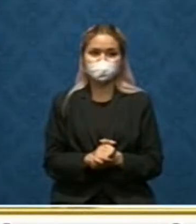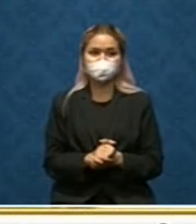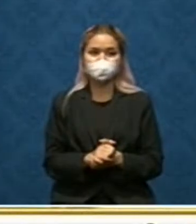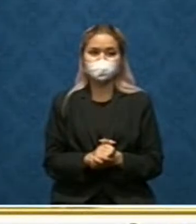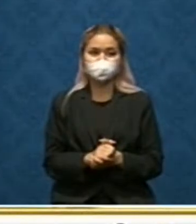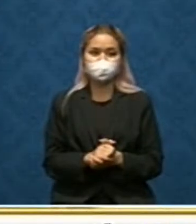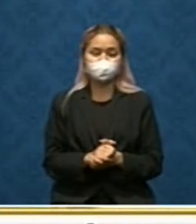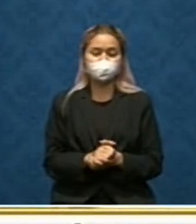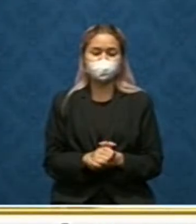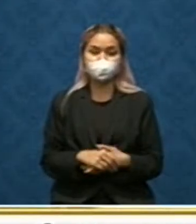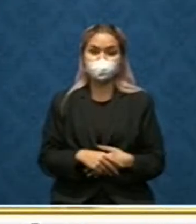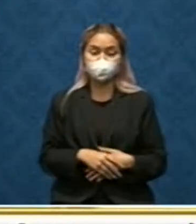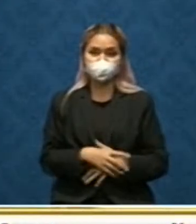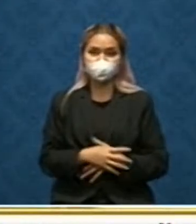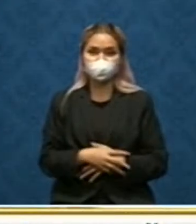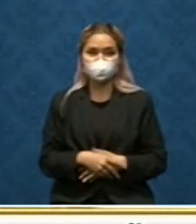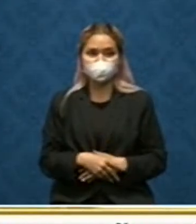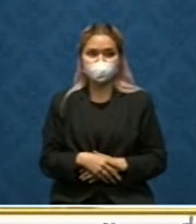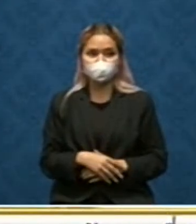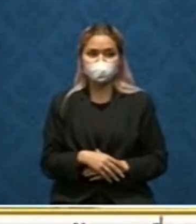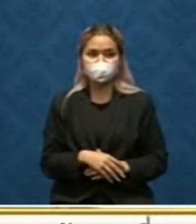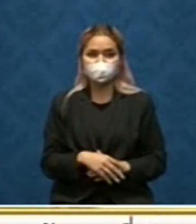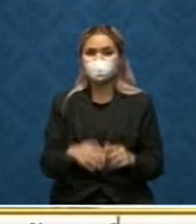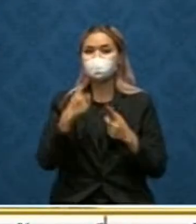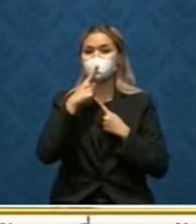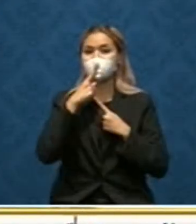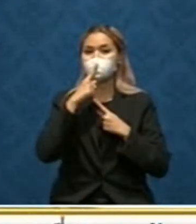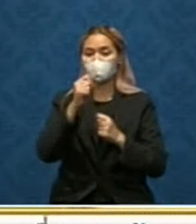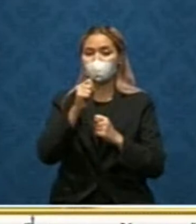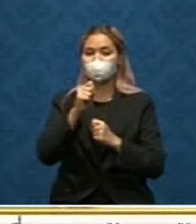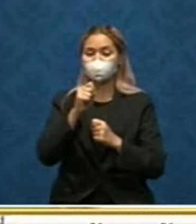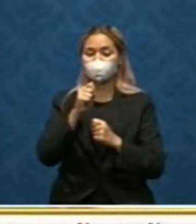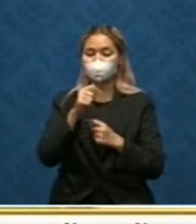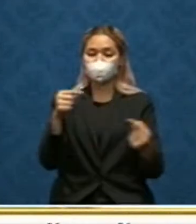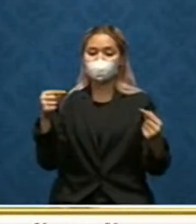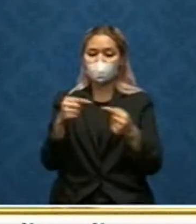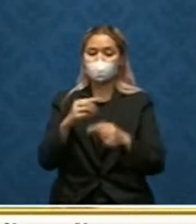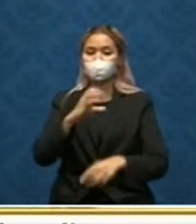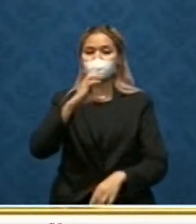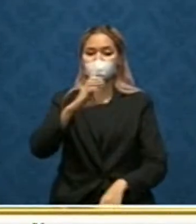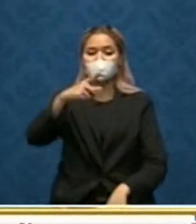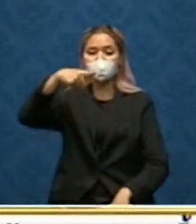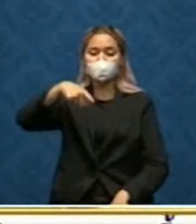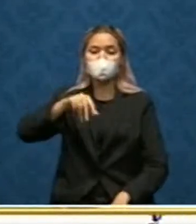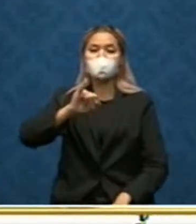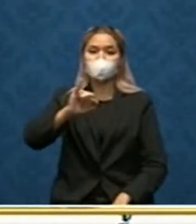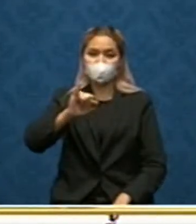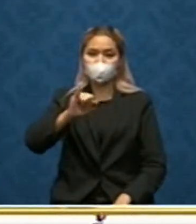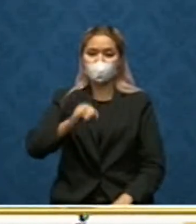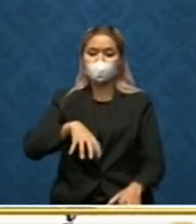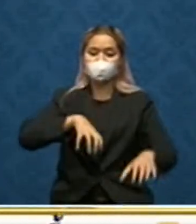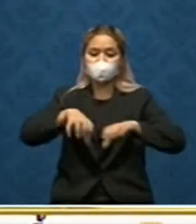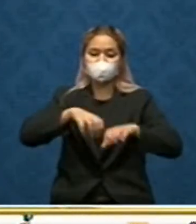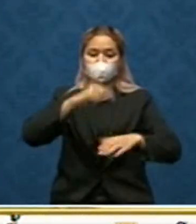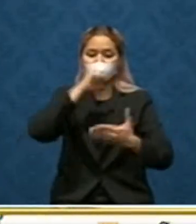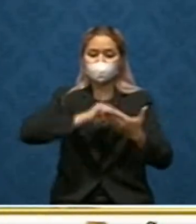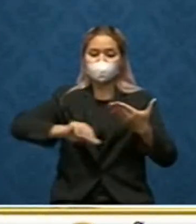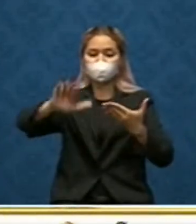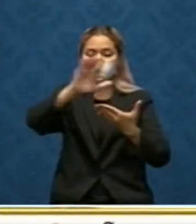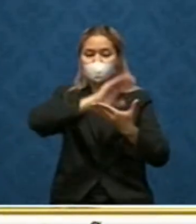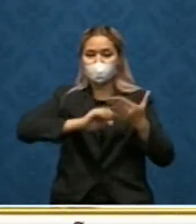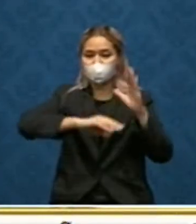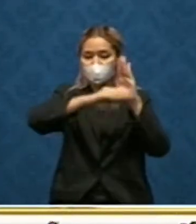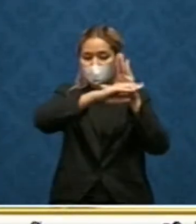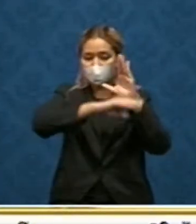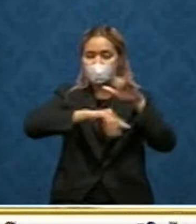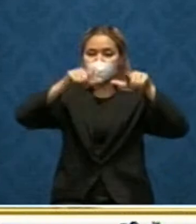ท่านไปตอบกับท่ไปตอบก CPI แล้วกันว่าอัดับความป่งใส ที่เขาจัดปฮัท anyดลงดล นี่